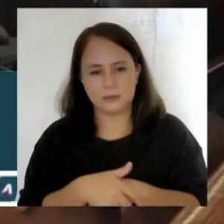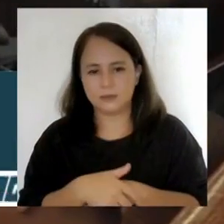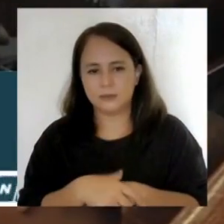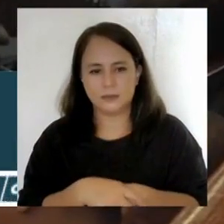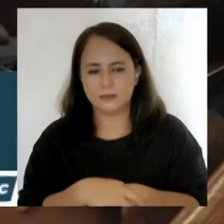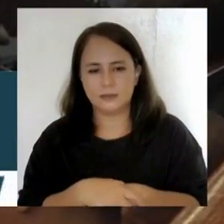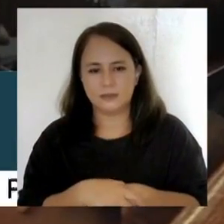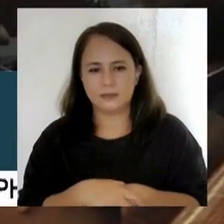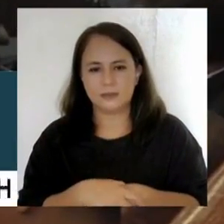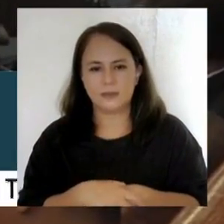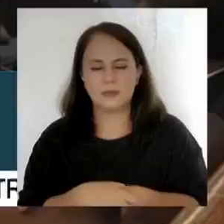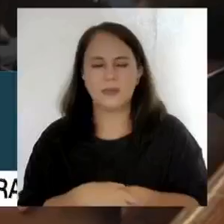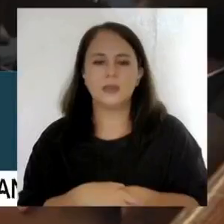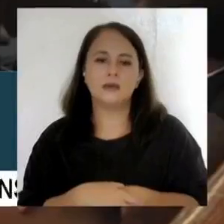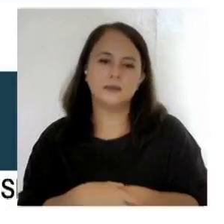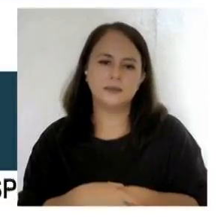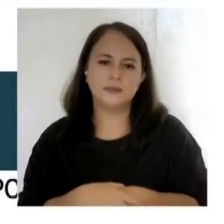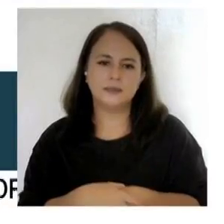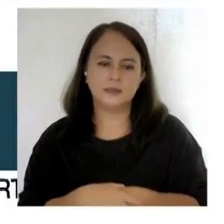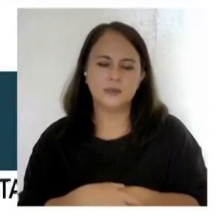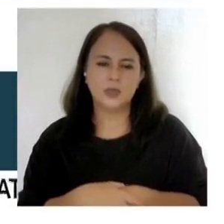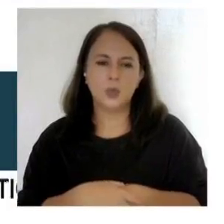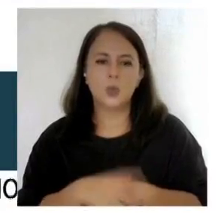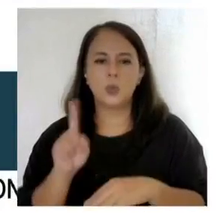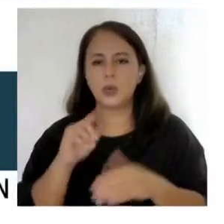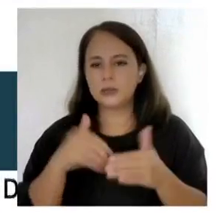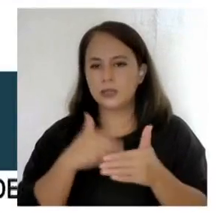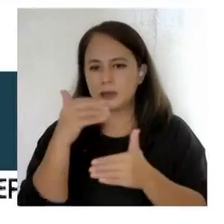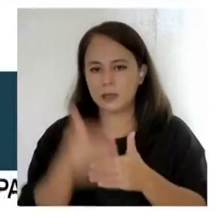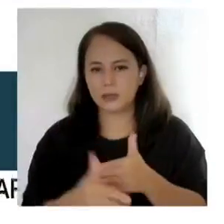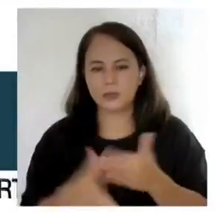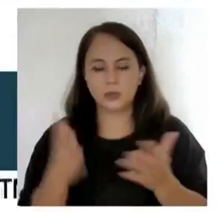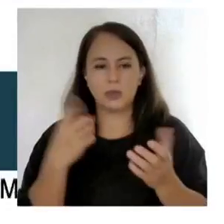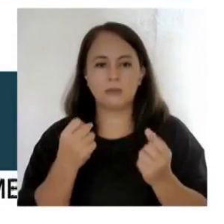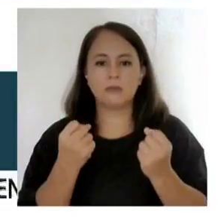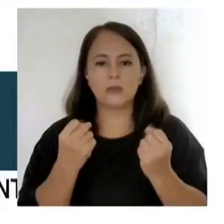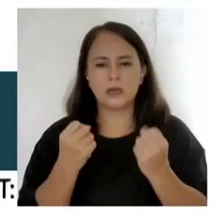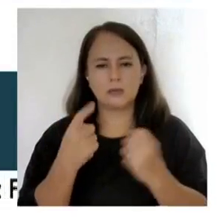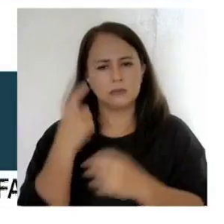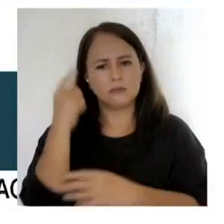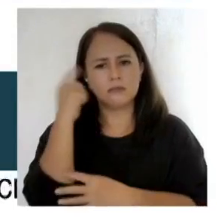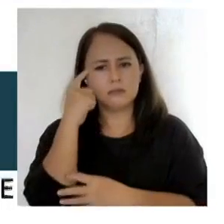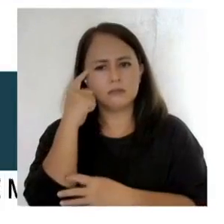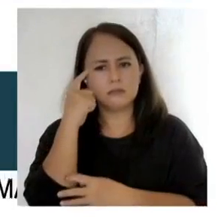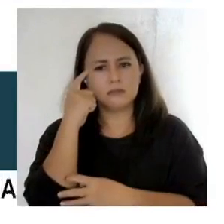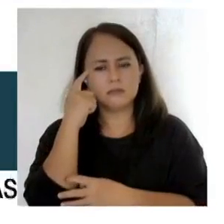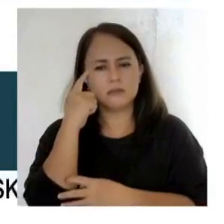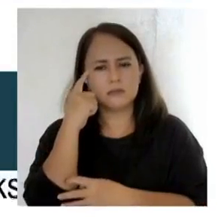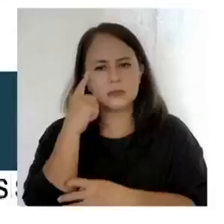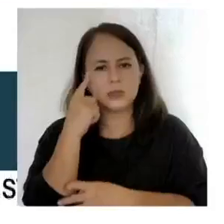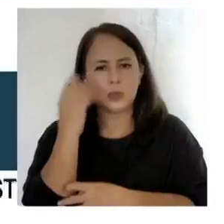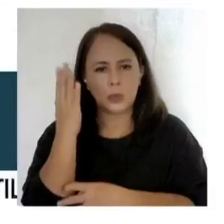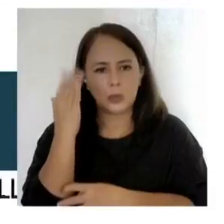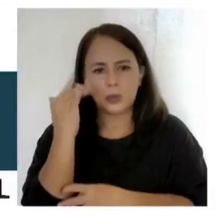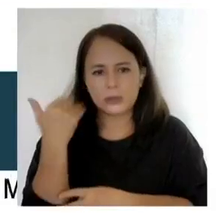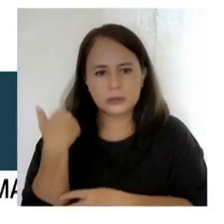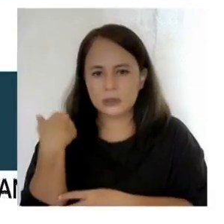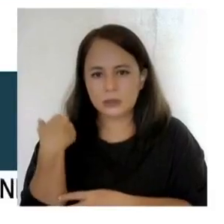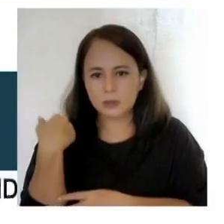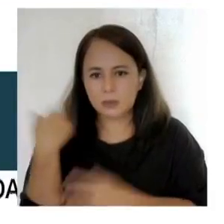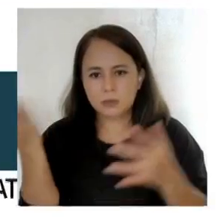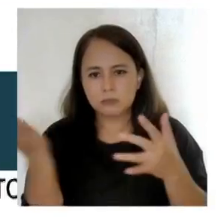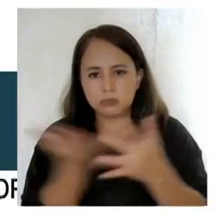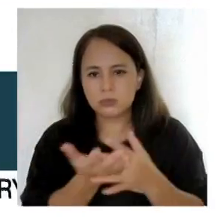Ano po ang next step dito? Kasi marami rin po nagtataka, bakit wala pa rin mga kasong